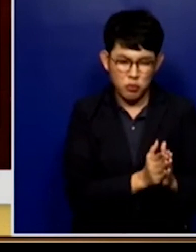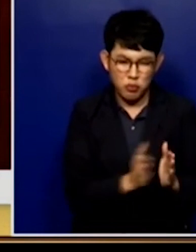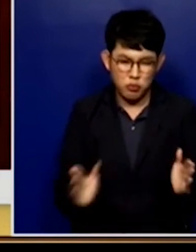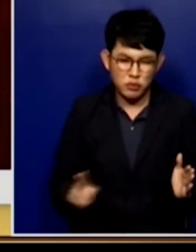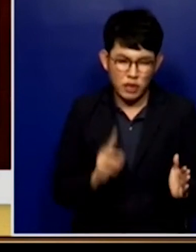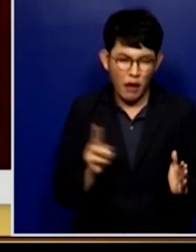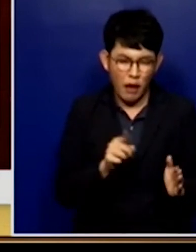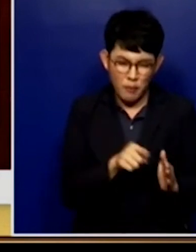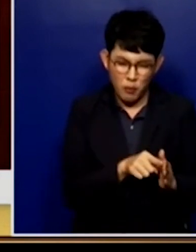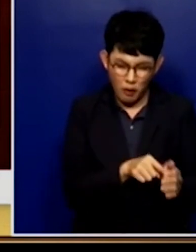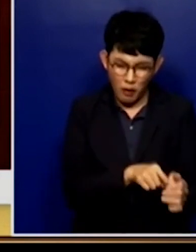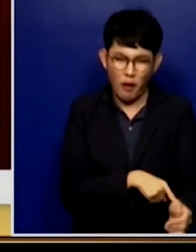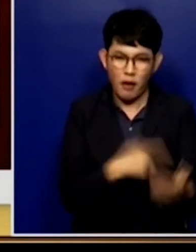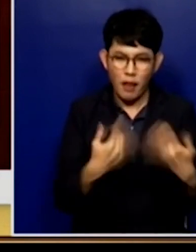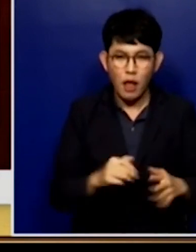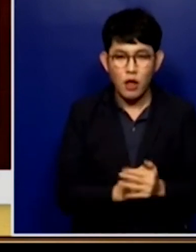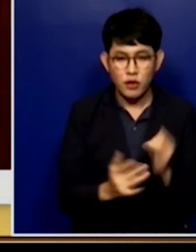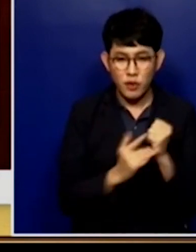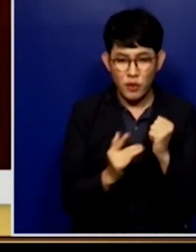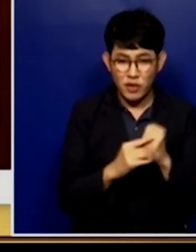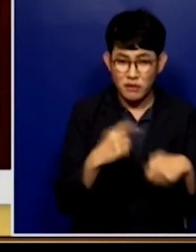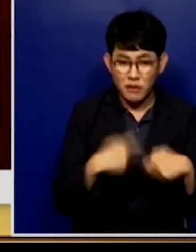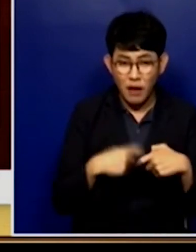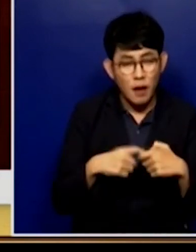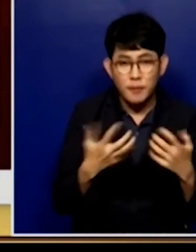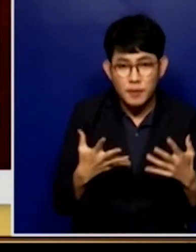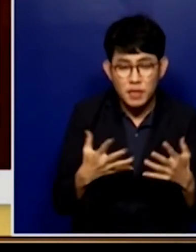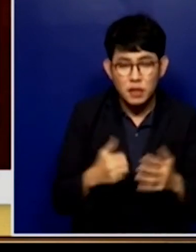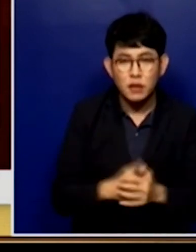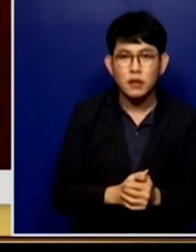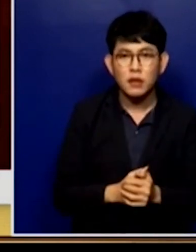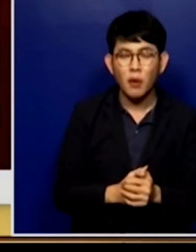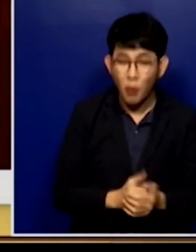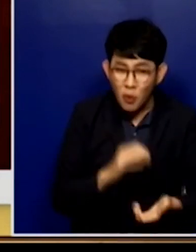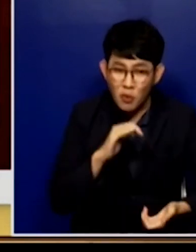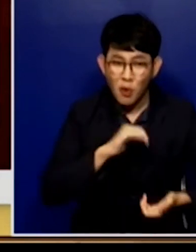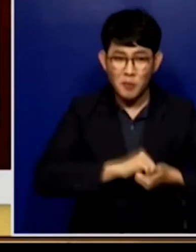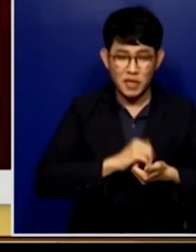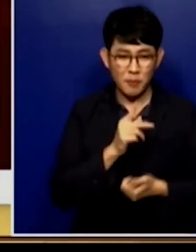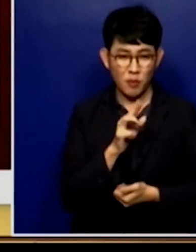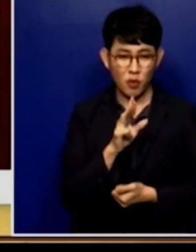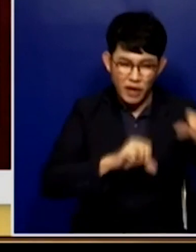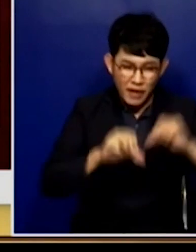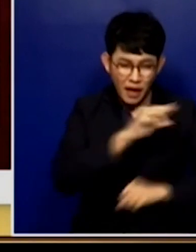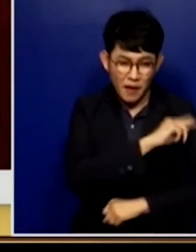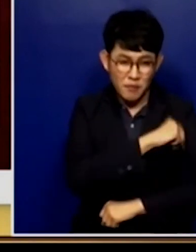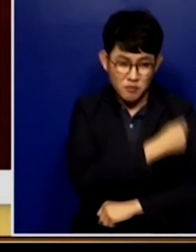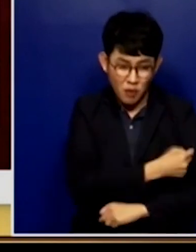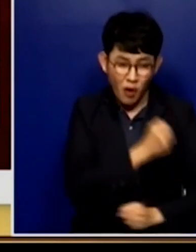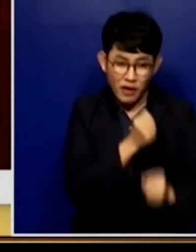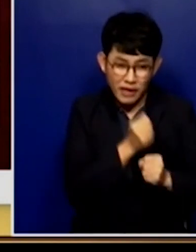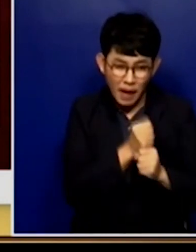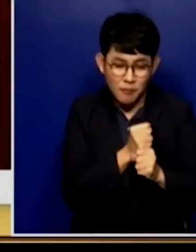แล้วและไม่ได้มีเทคโโยีที่สัซ้อนอะไรขนารวมมอกับกมวยทศาารการแย